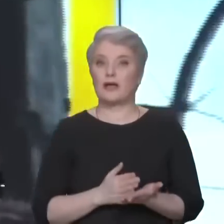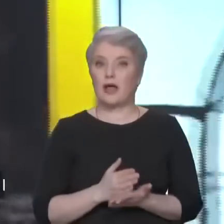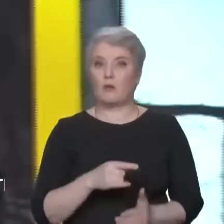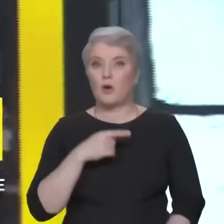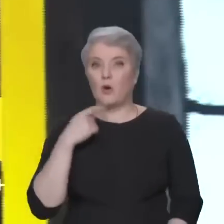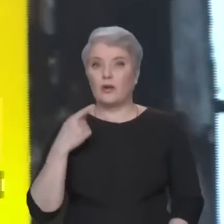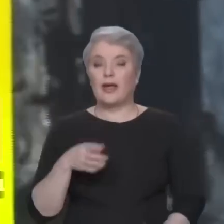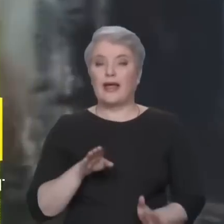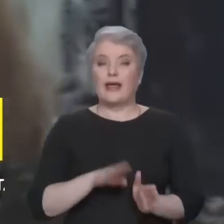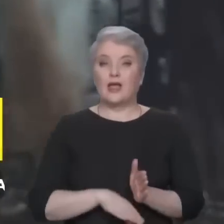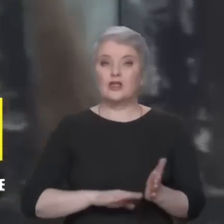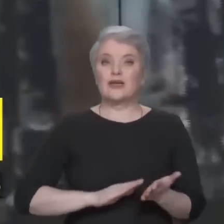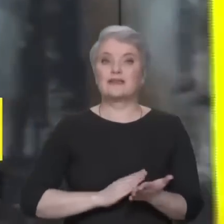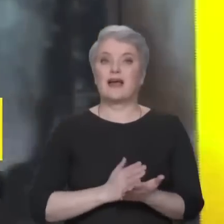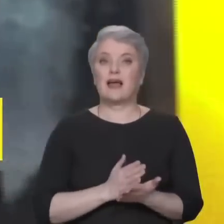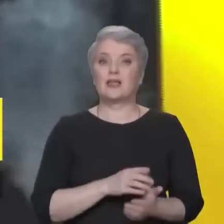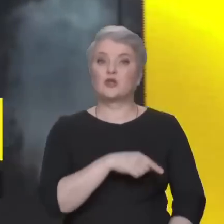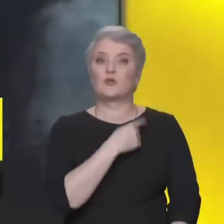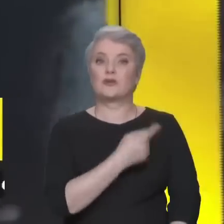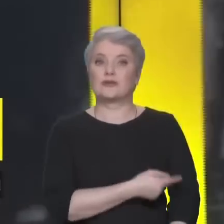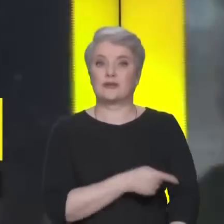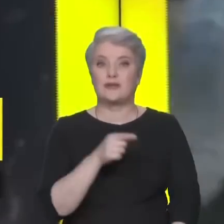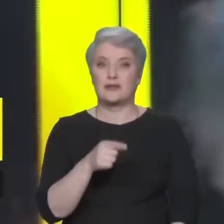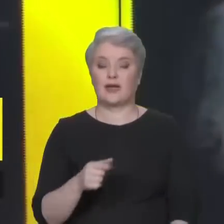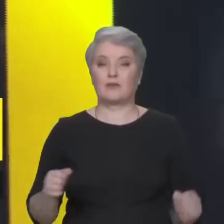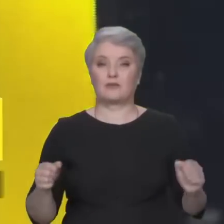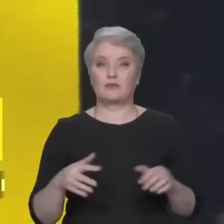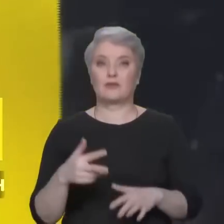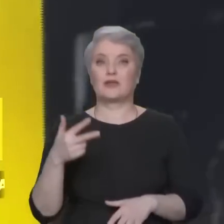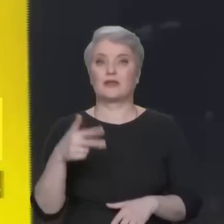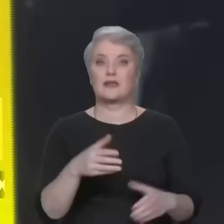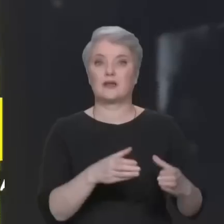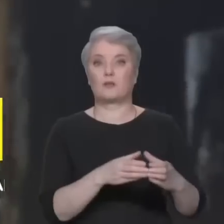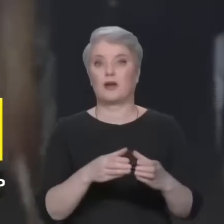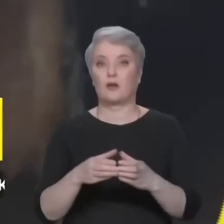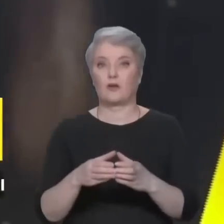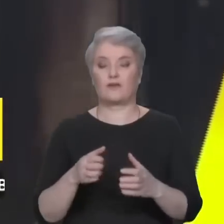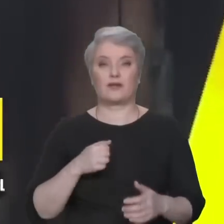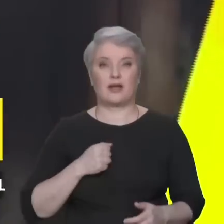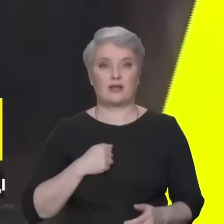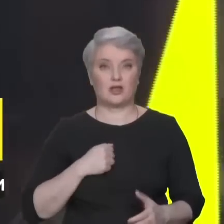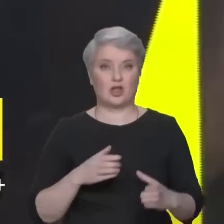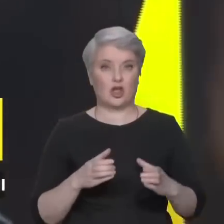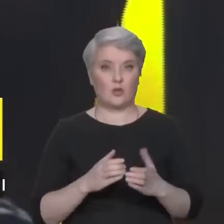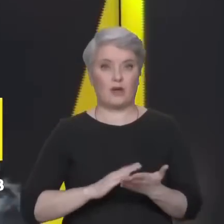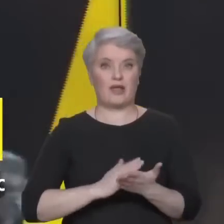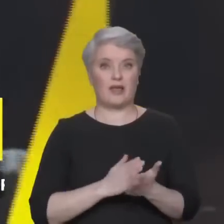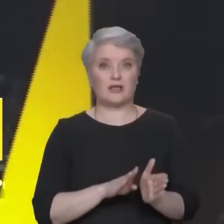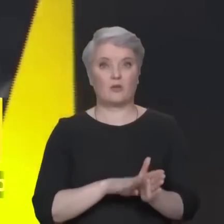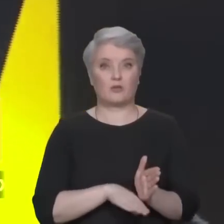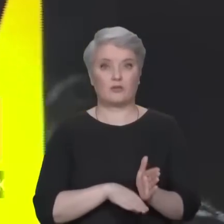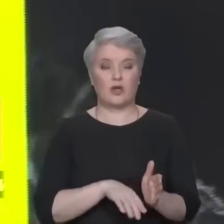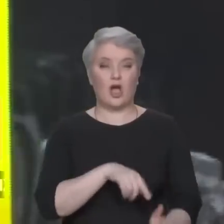значно гірше за якістю сили. Там сконцентровано 30 батальйонно-тактичних груп, які якісно поступаються тому ресурсу,